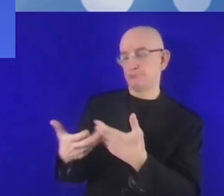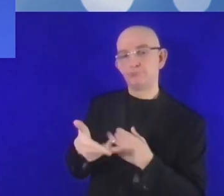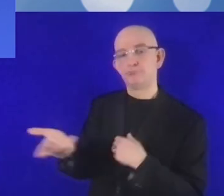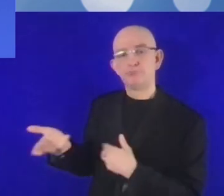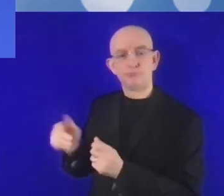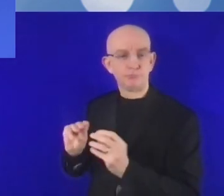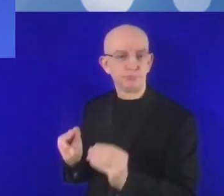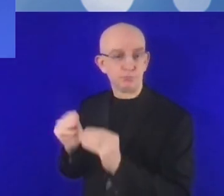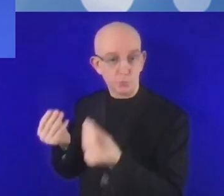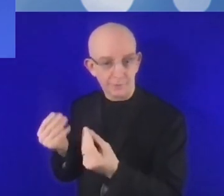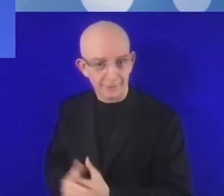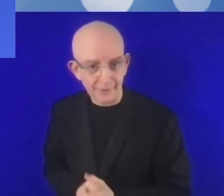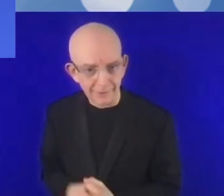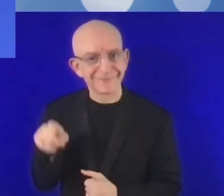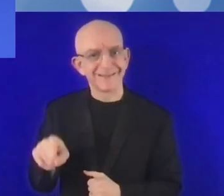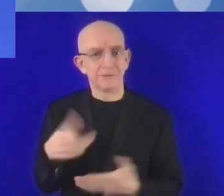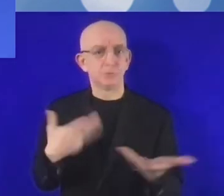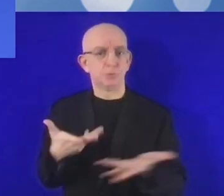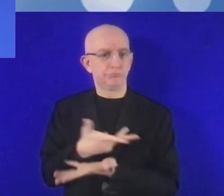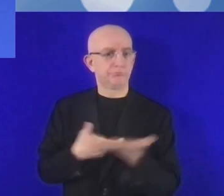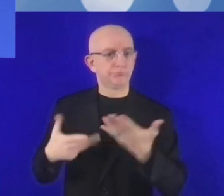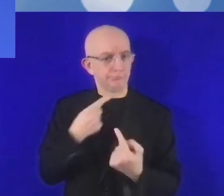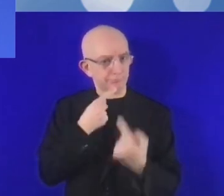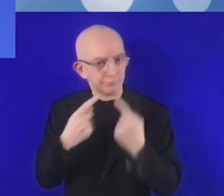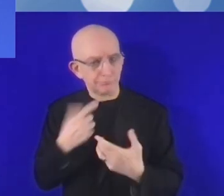аудитория в международном конференц-центре